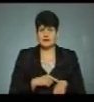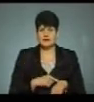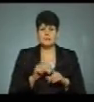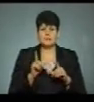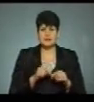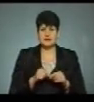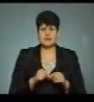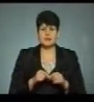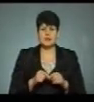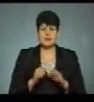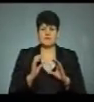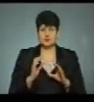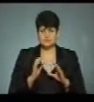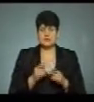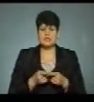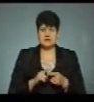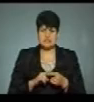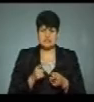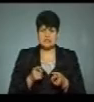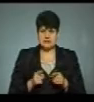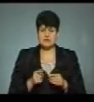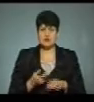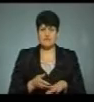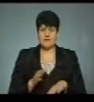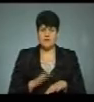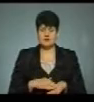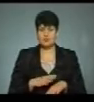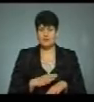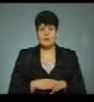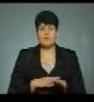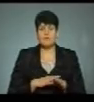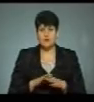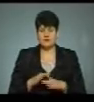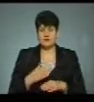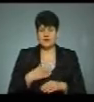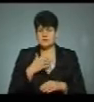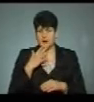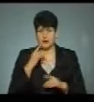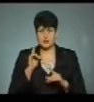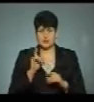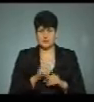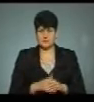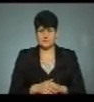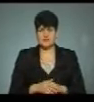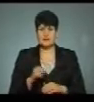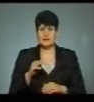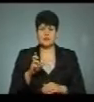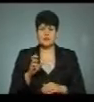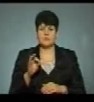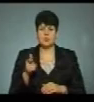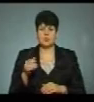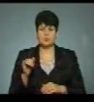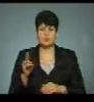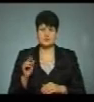автобусом. Дійсно важко, тому що деколи він буває переповнений і нас багато їздить. Тетяна Богуцька – вчителька в